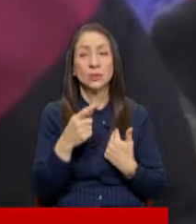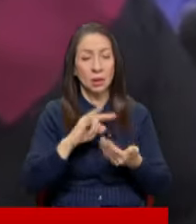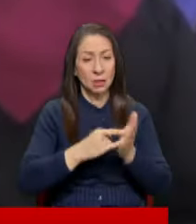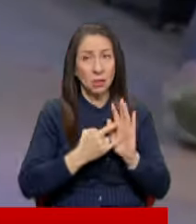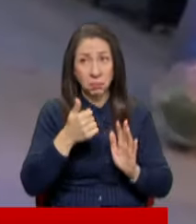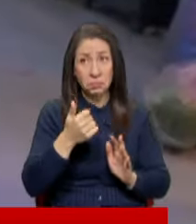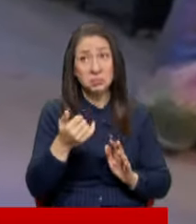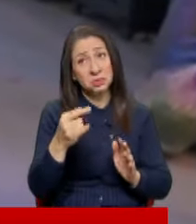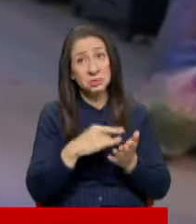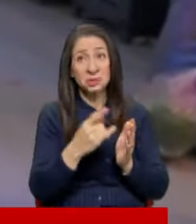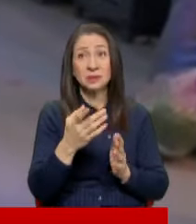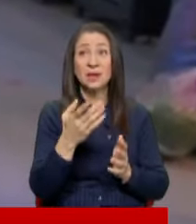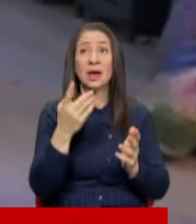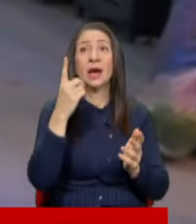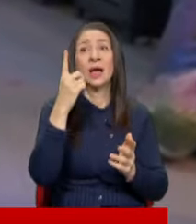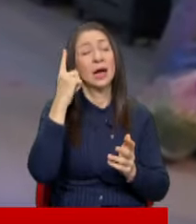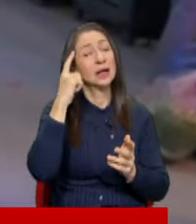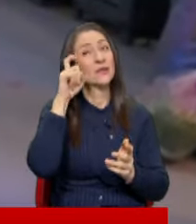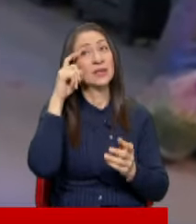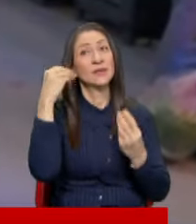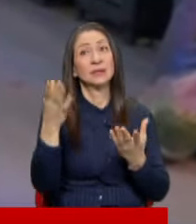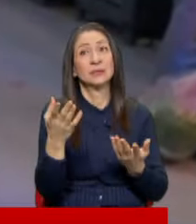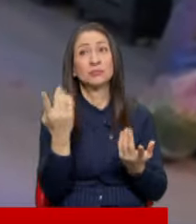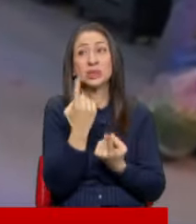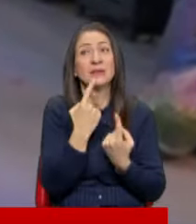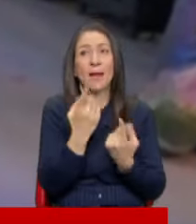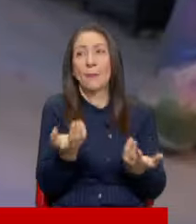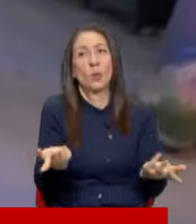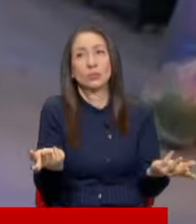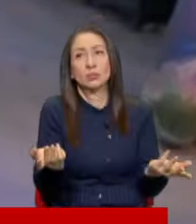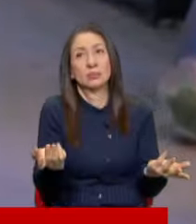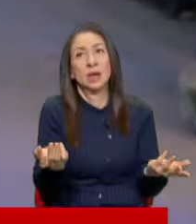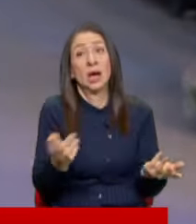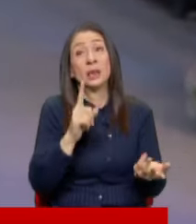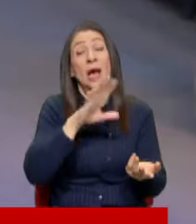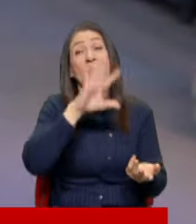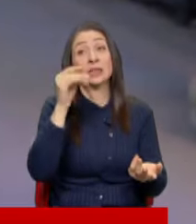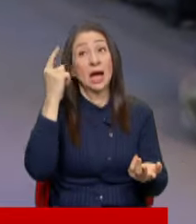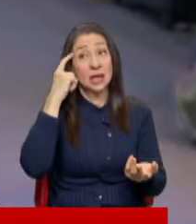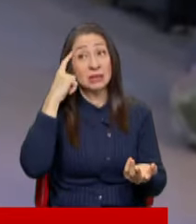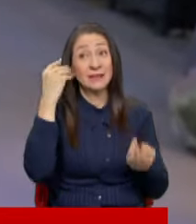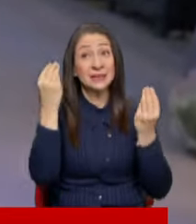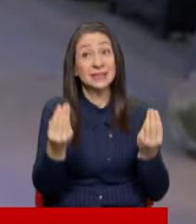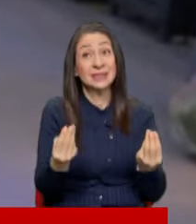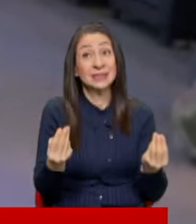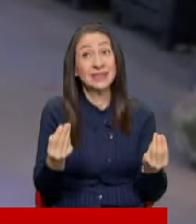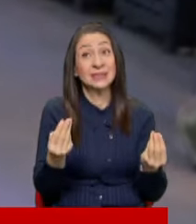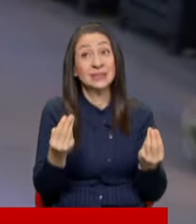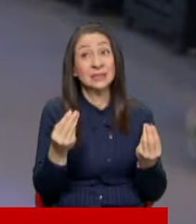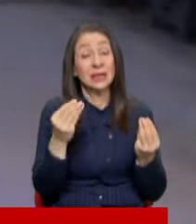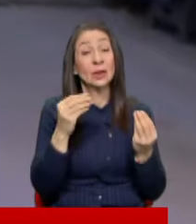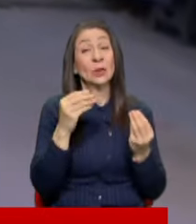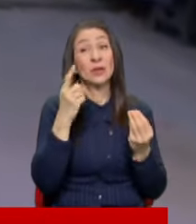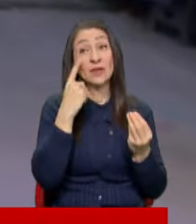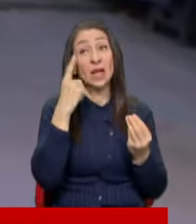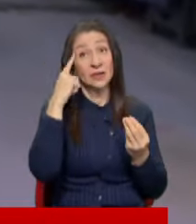geçirirsen geçin devletin artık Allah akıl fikir versin bir şey diyemeyiz Allah herkese akıl versin devlete de akıl